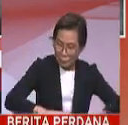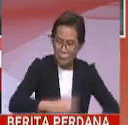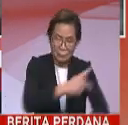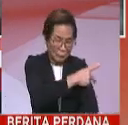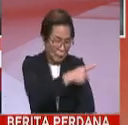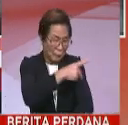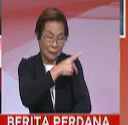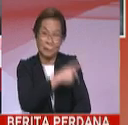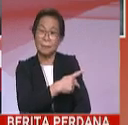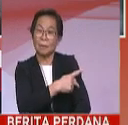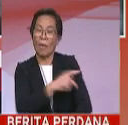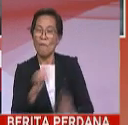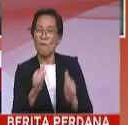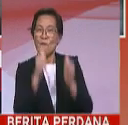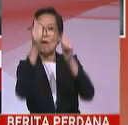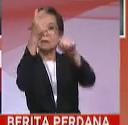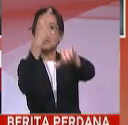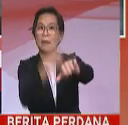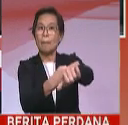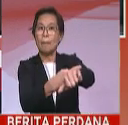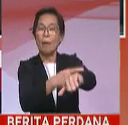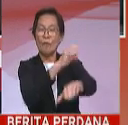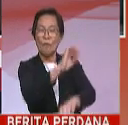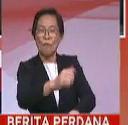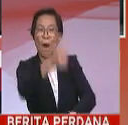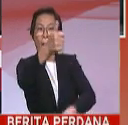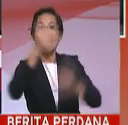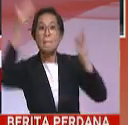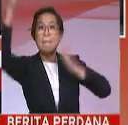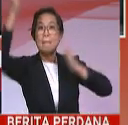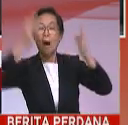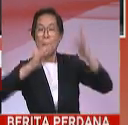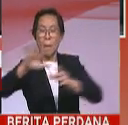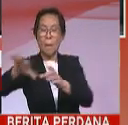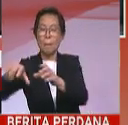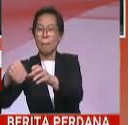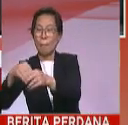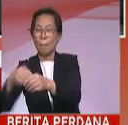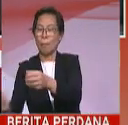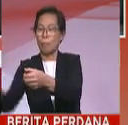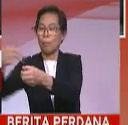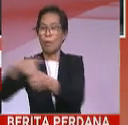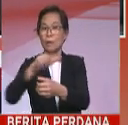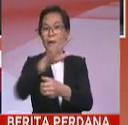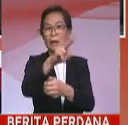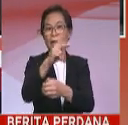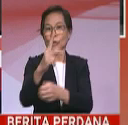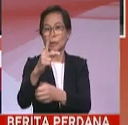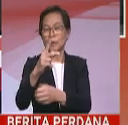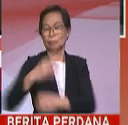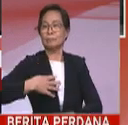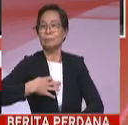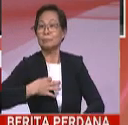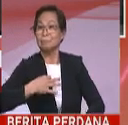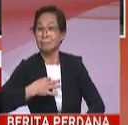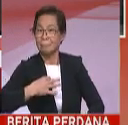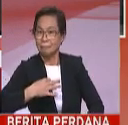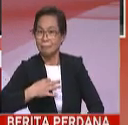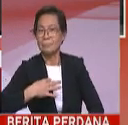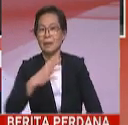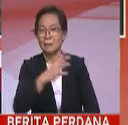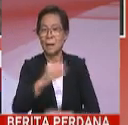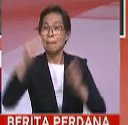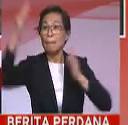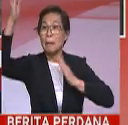klinikal yang pertama dilakukan di Malaysia ini dijangka akan melibatkan seramai 3,000 sukarelawan